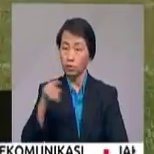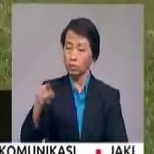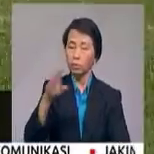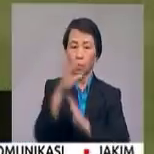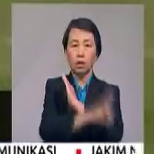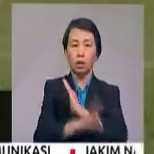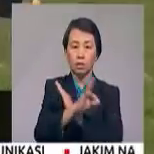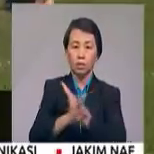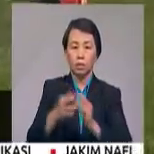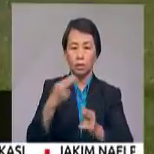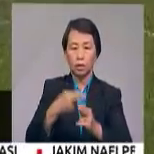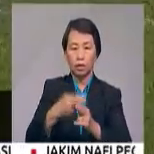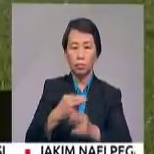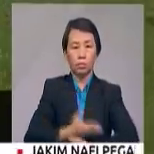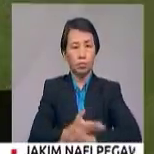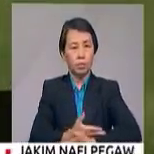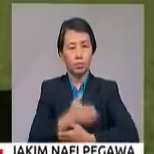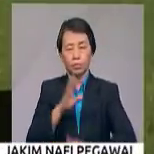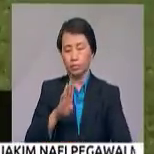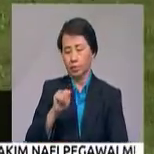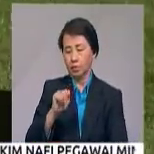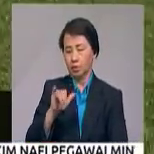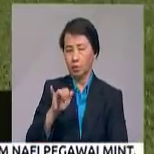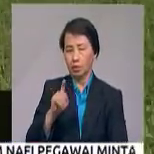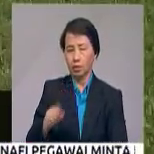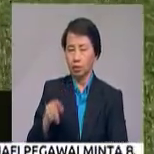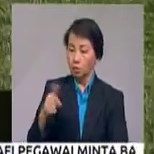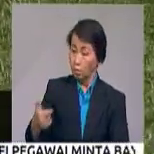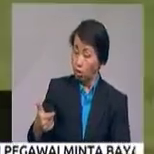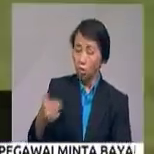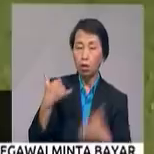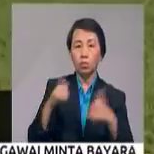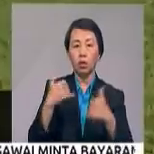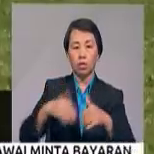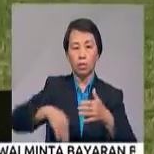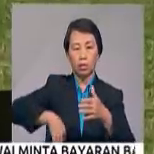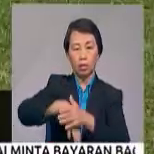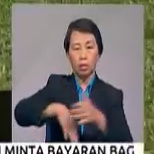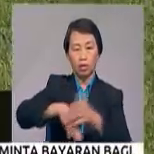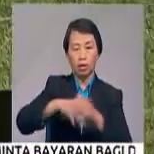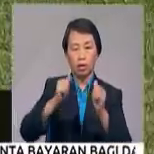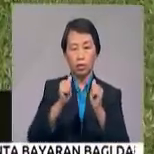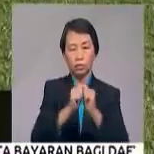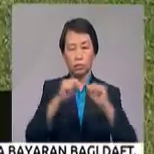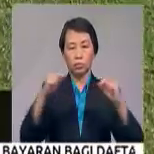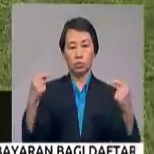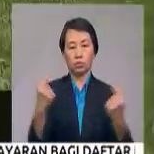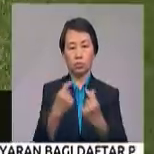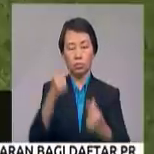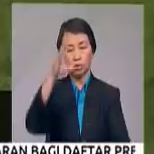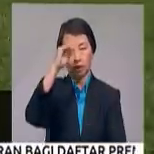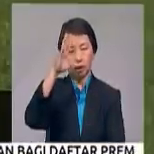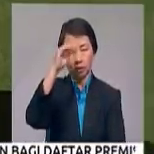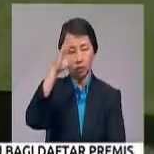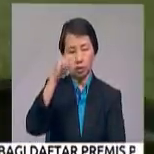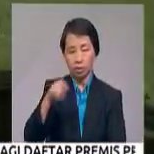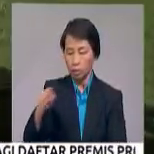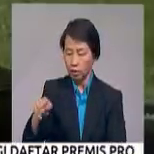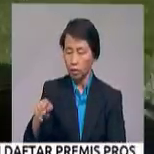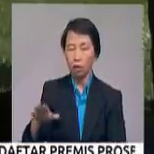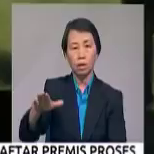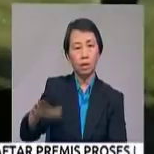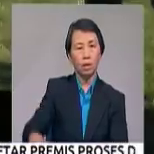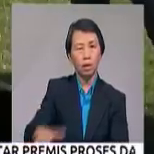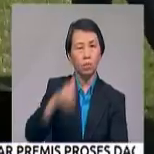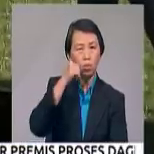terkenal dengan panggilan baby, menunjukkan kehebatan aksinya bermain bola sepak bersama sekumpulan kanak-kanak lelaki. Aksi adik